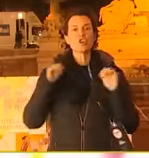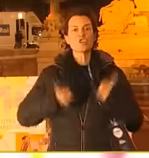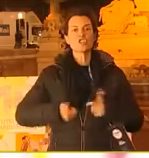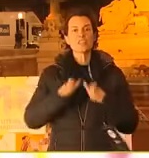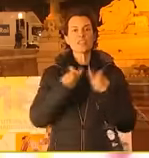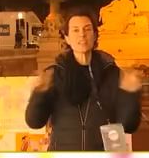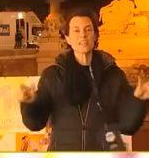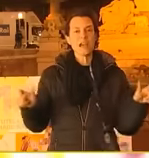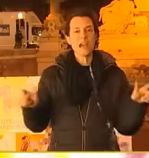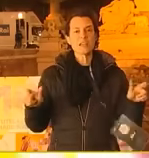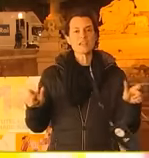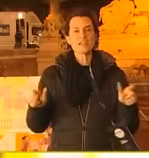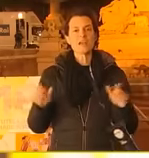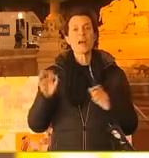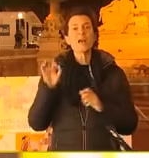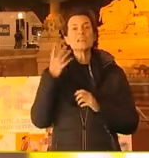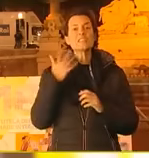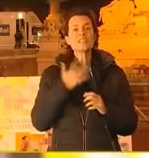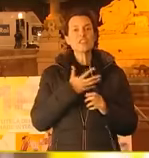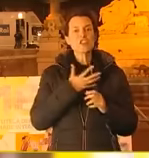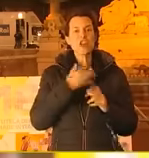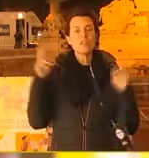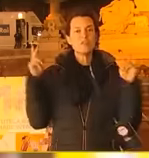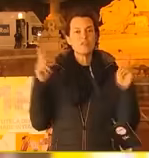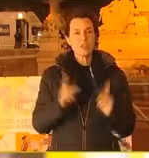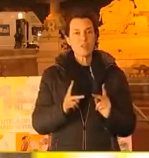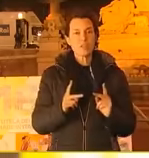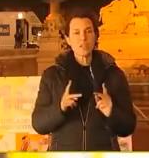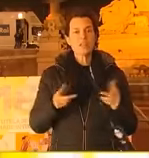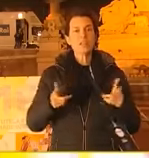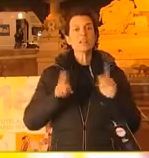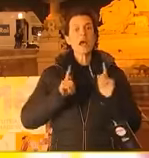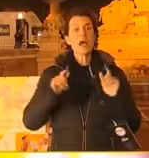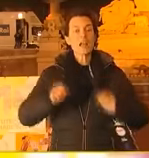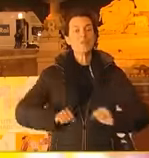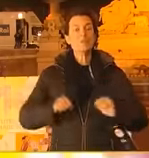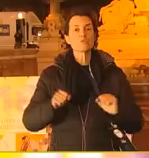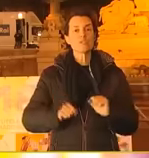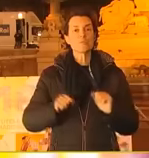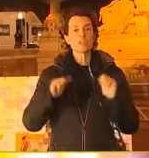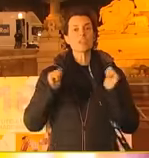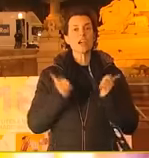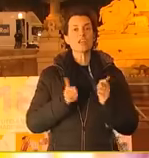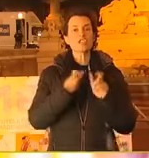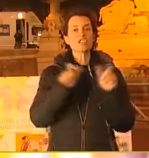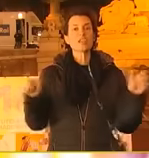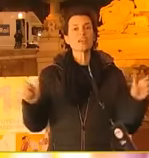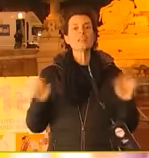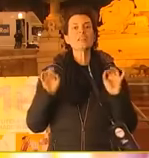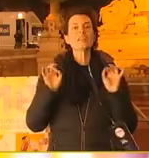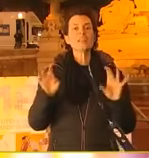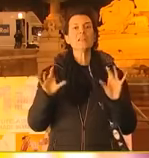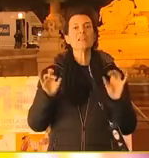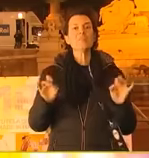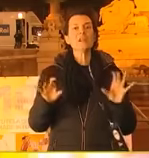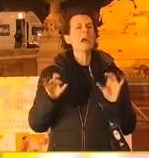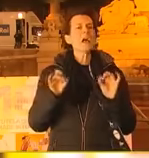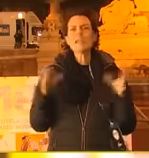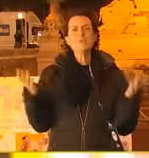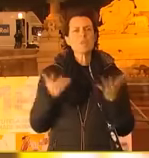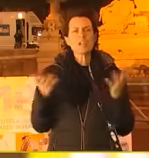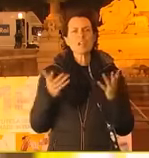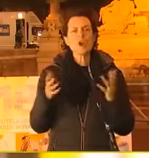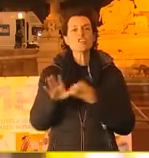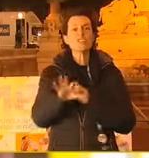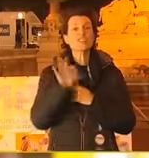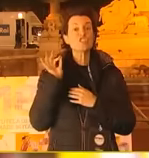Qualcosa che, se applicato, consente finalmente di avere cittadini liberi, liberi di scegliere, liberi di dire